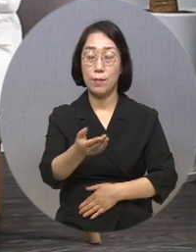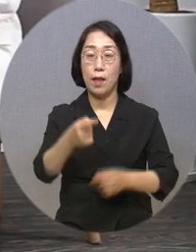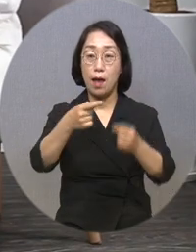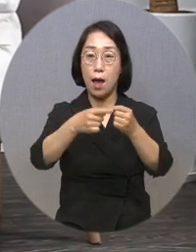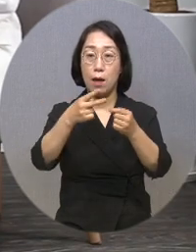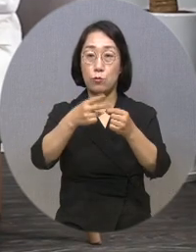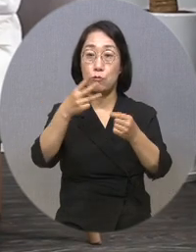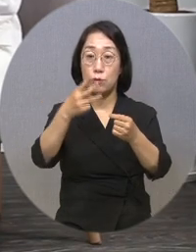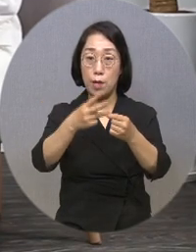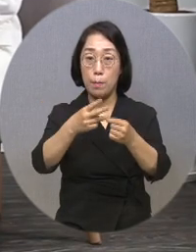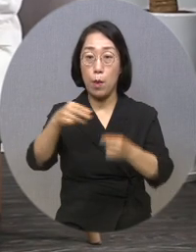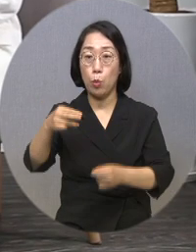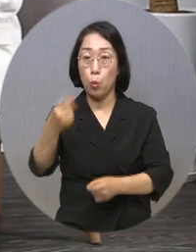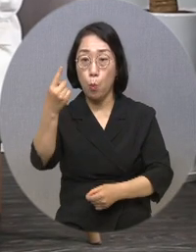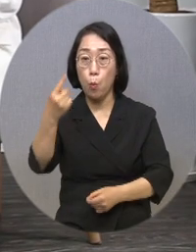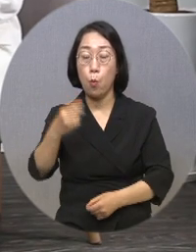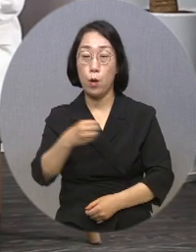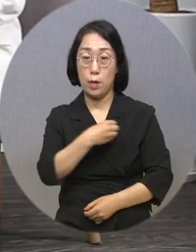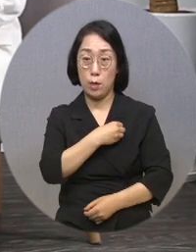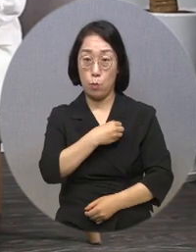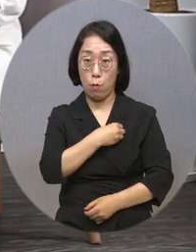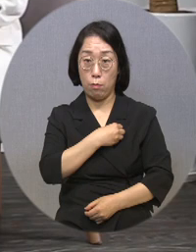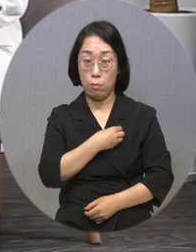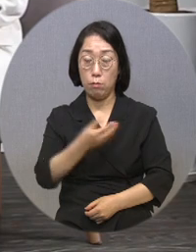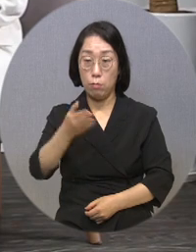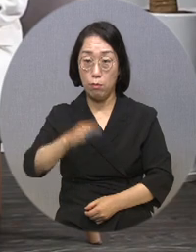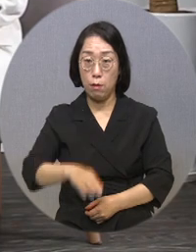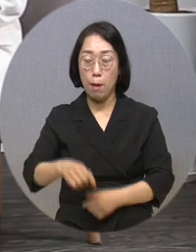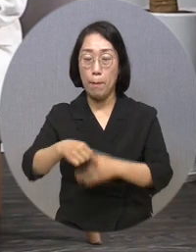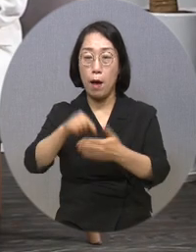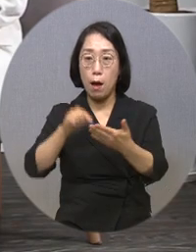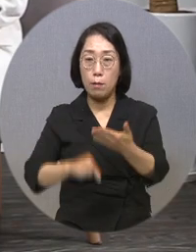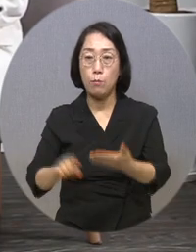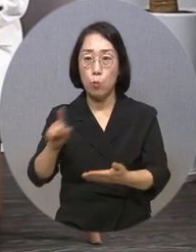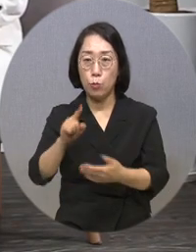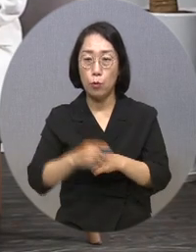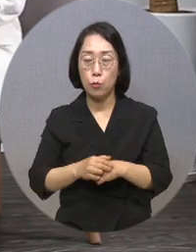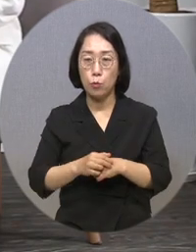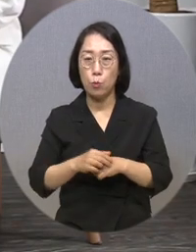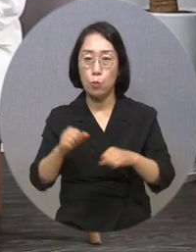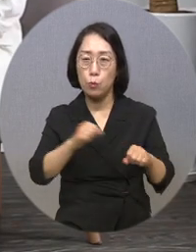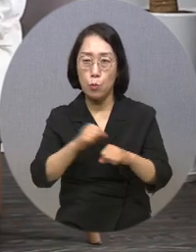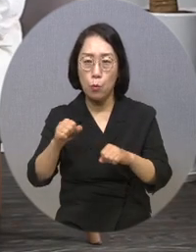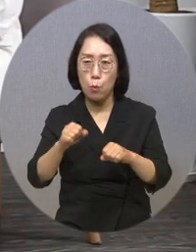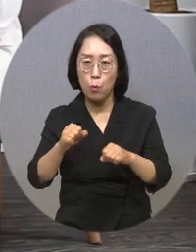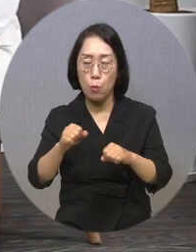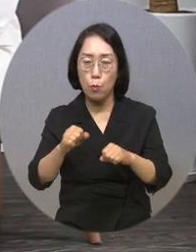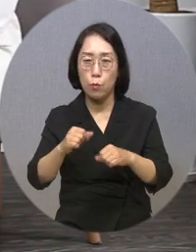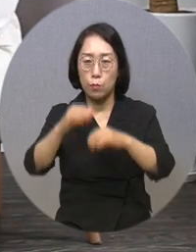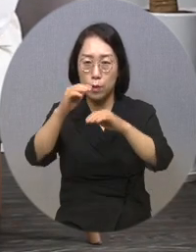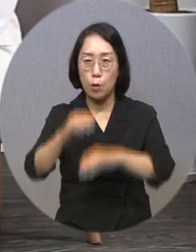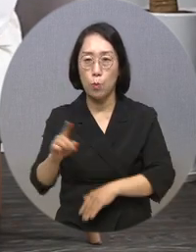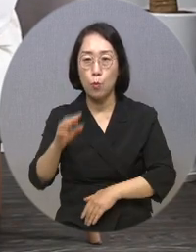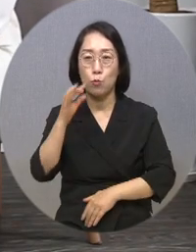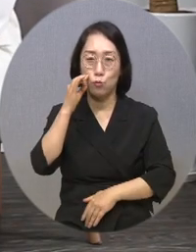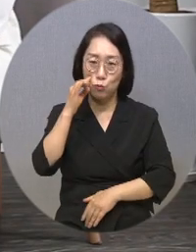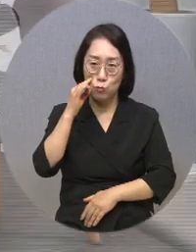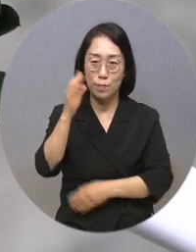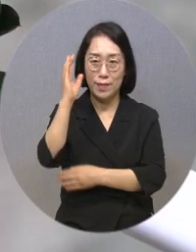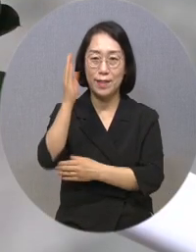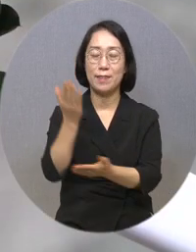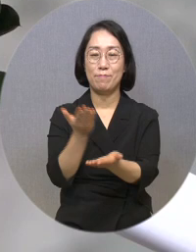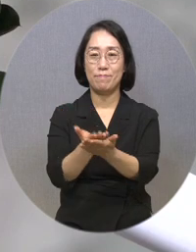이제 도의원을 하시면서 어떤 마음으로 이제 어떤 업적을 이제 이루어 놓으셨는지 좀 궁금한데 들을 수